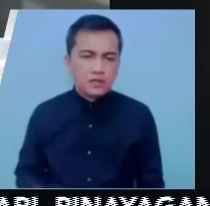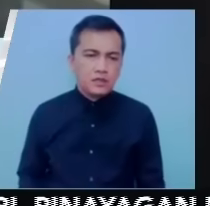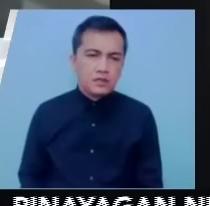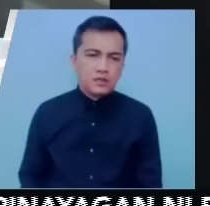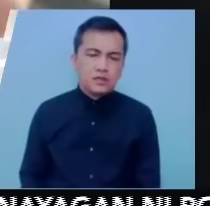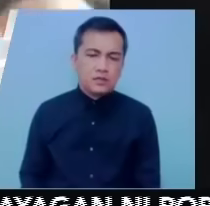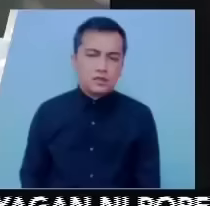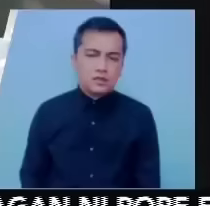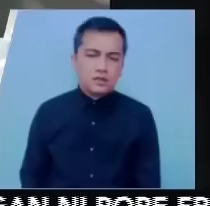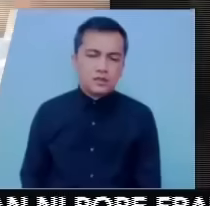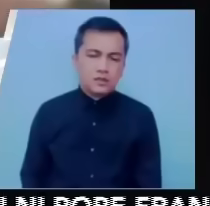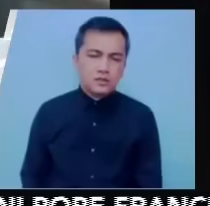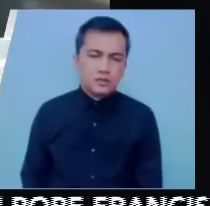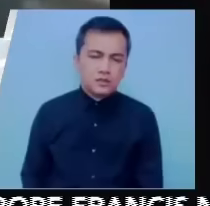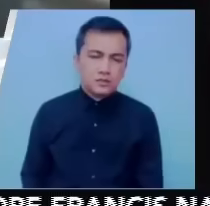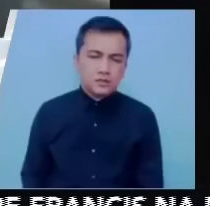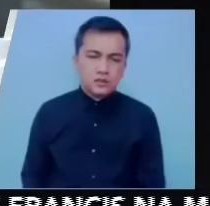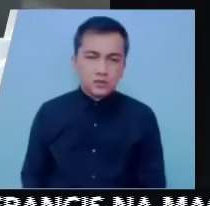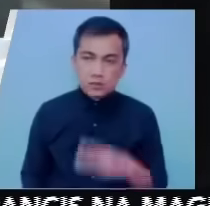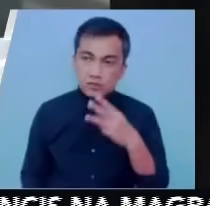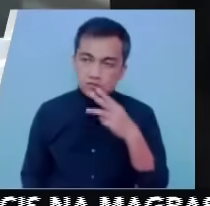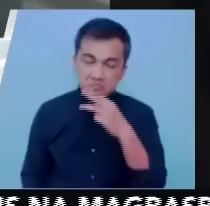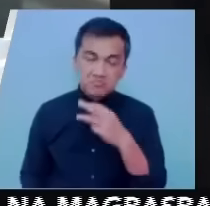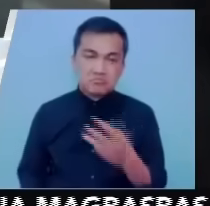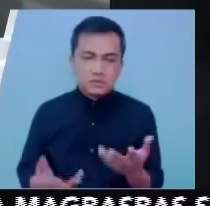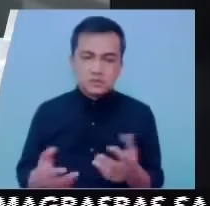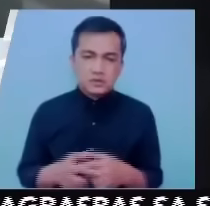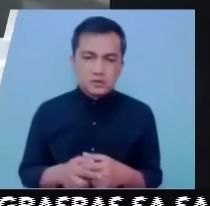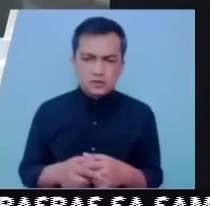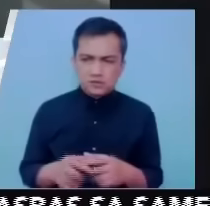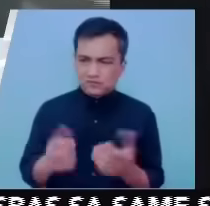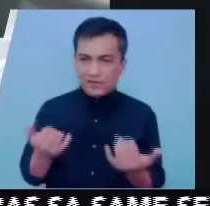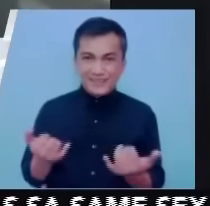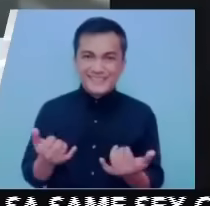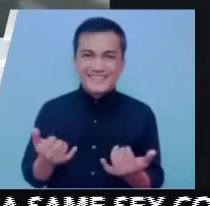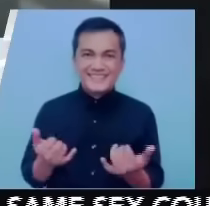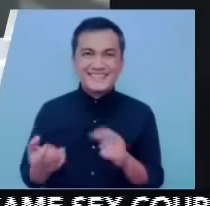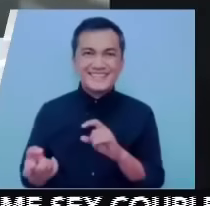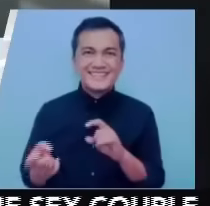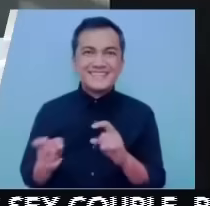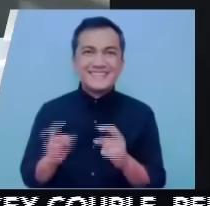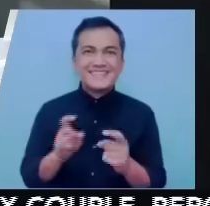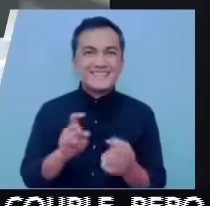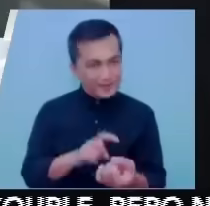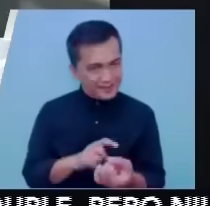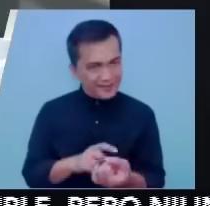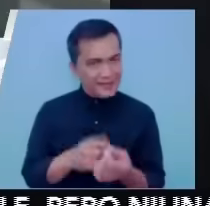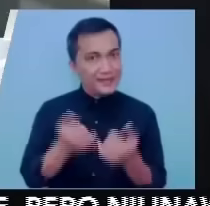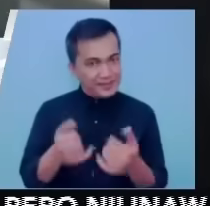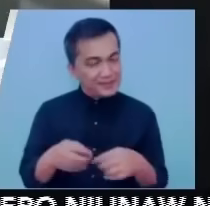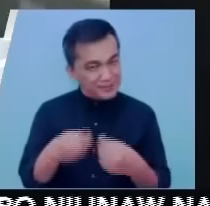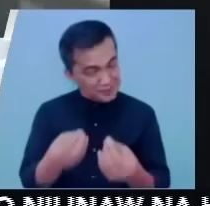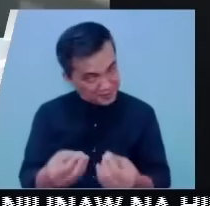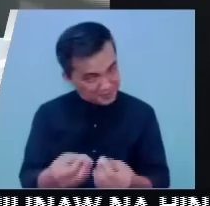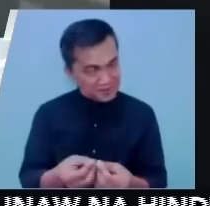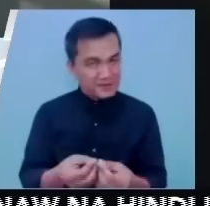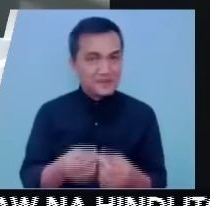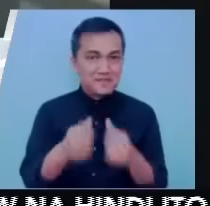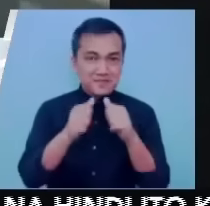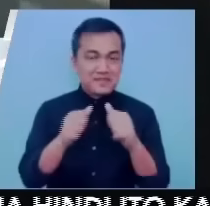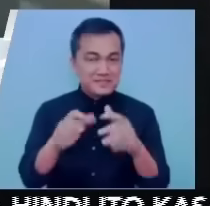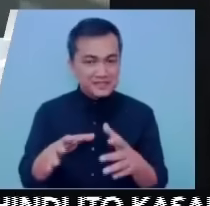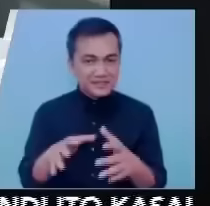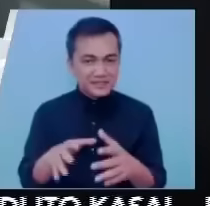okay ngayon parang iba na ngayon now we can give is a blessing to a